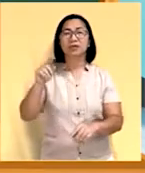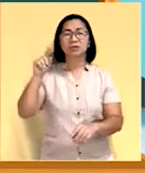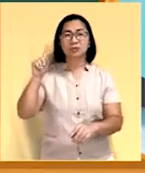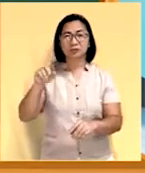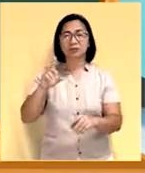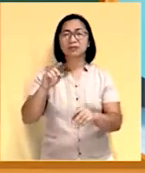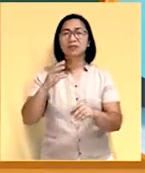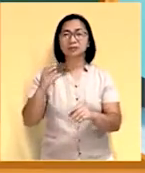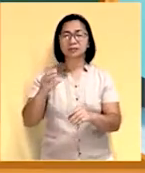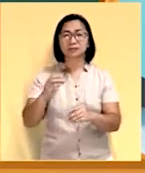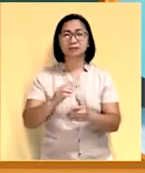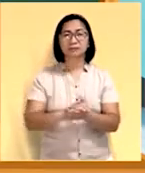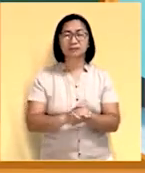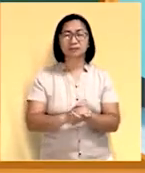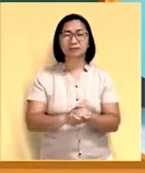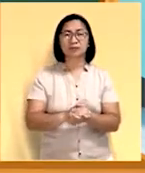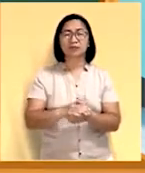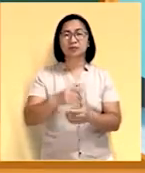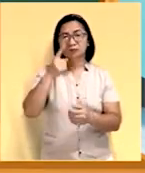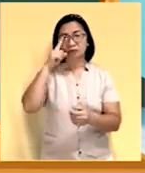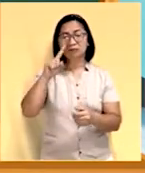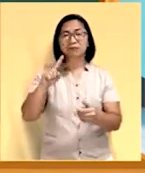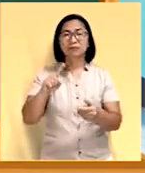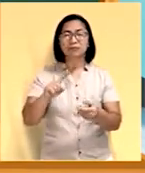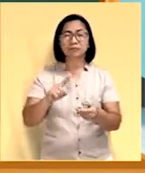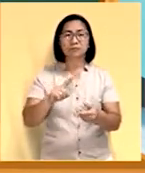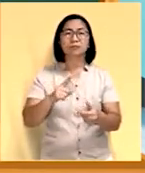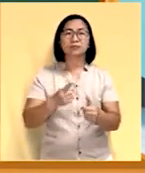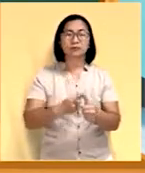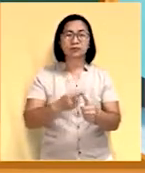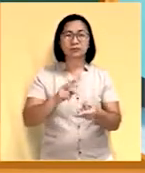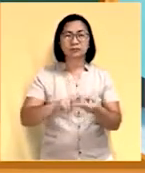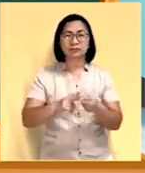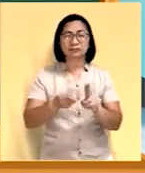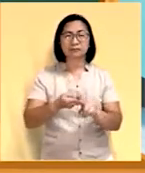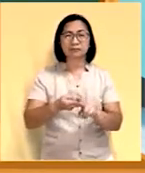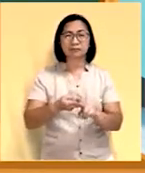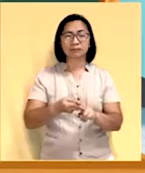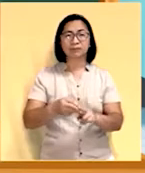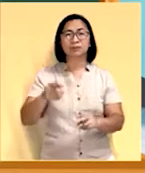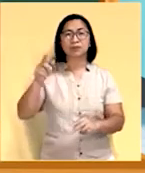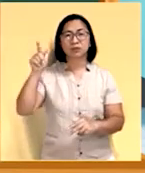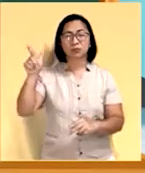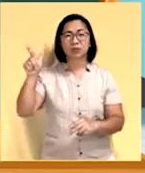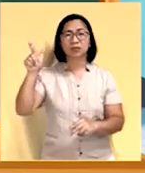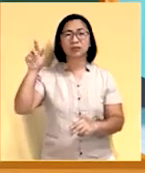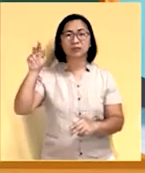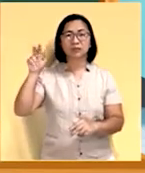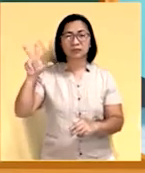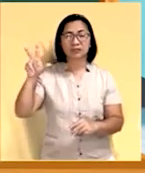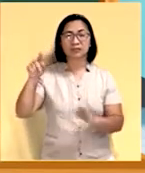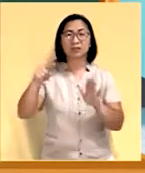100. Para sa unang bilang, 23 minus 4.